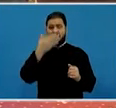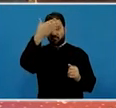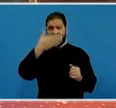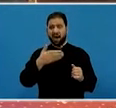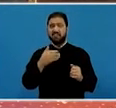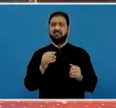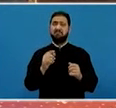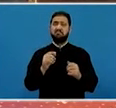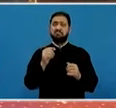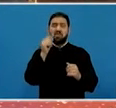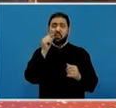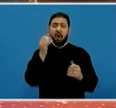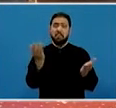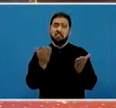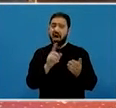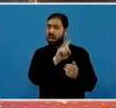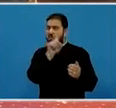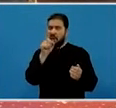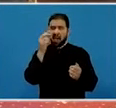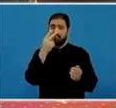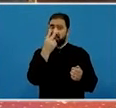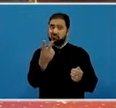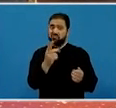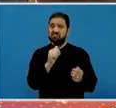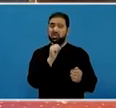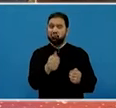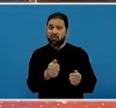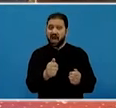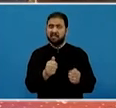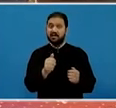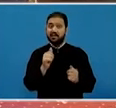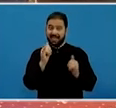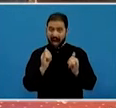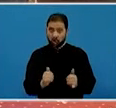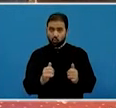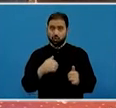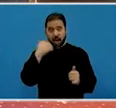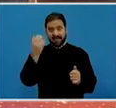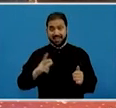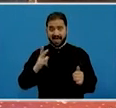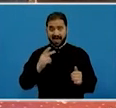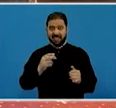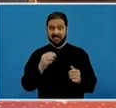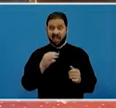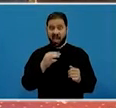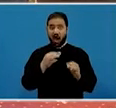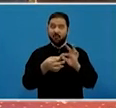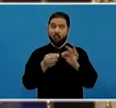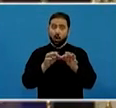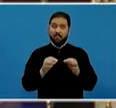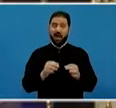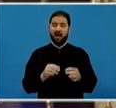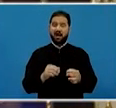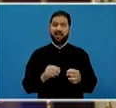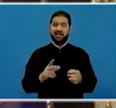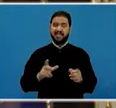față de persoane necunoscute. Dar atunci când este vorba de prietenie, această legătură, această